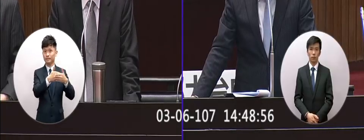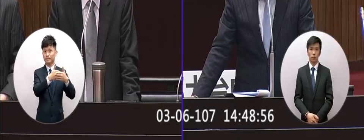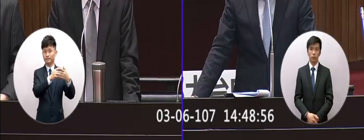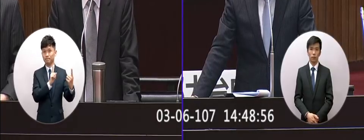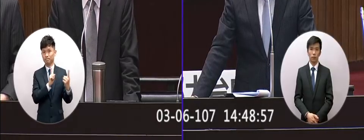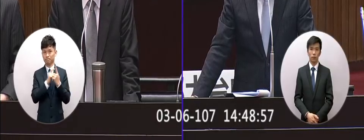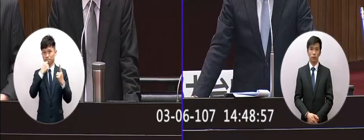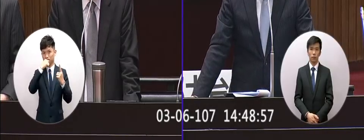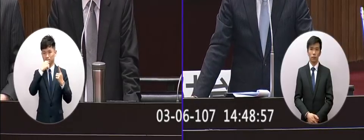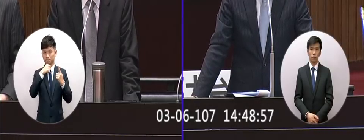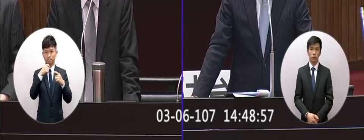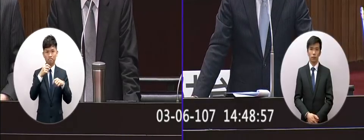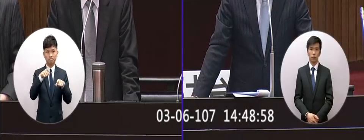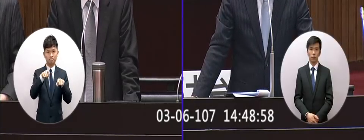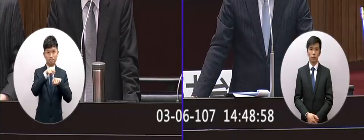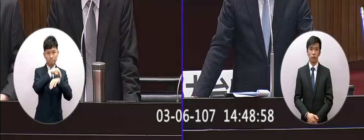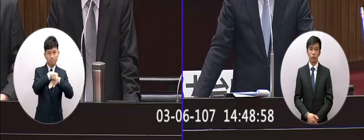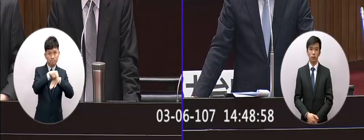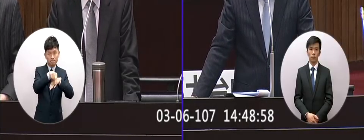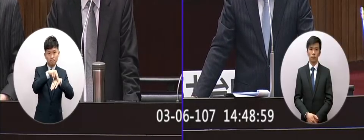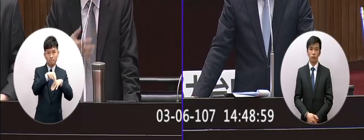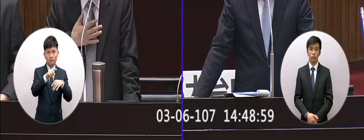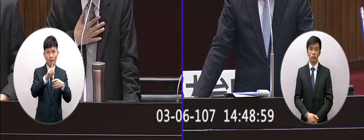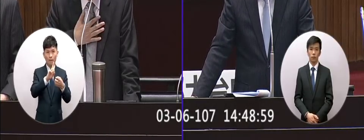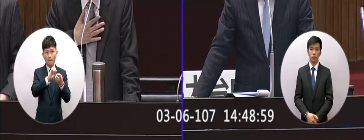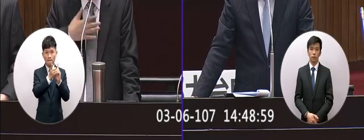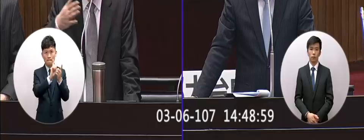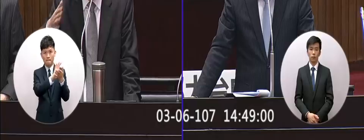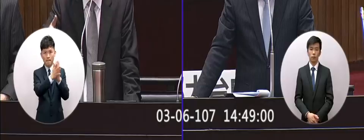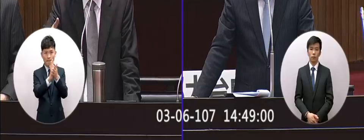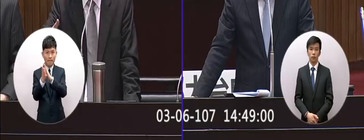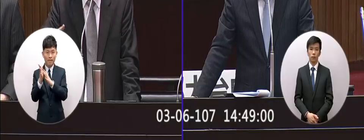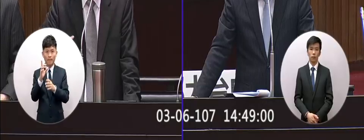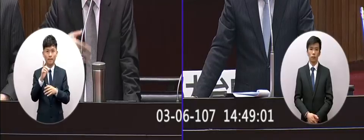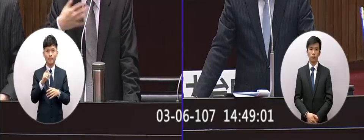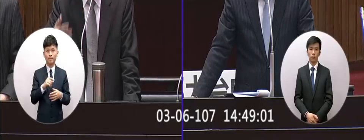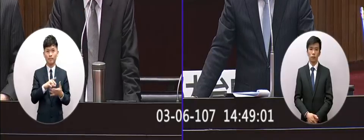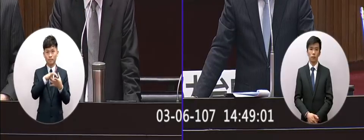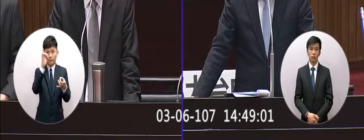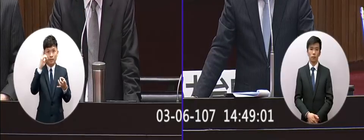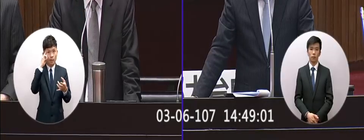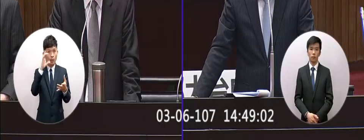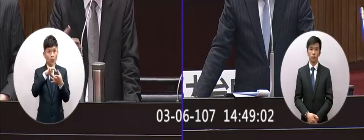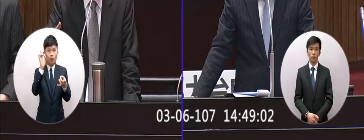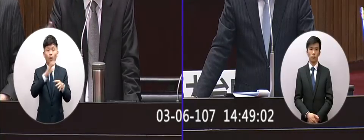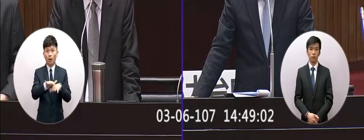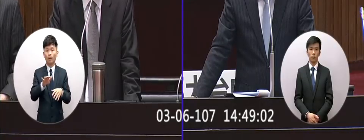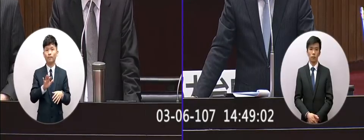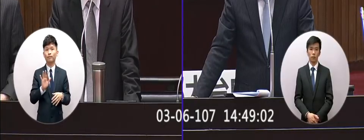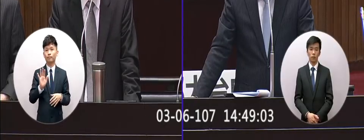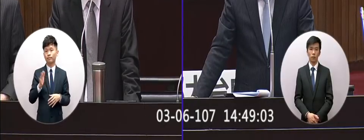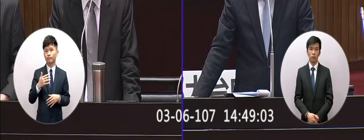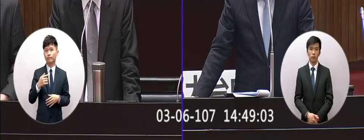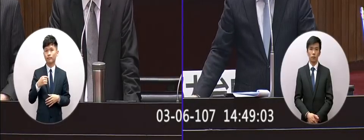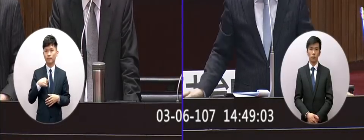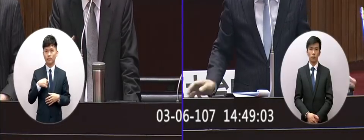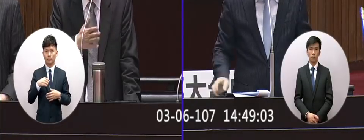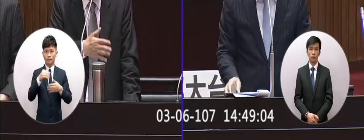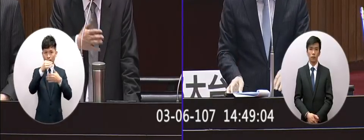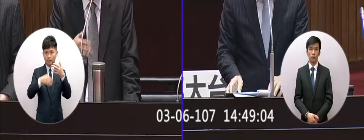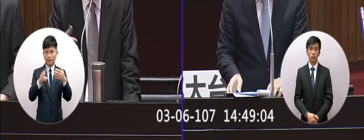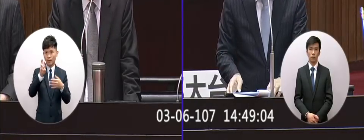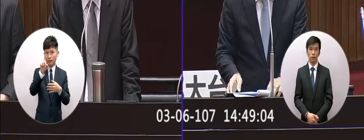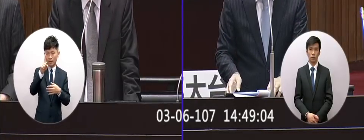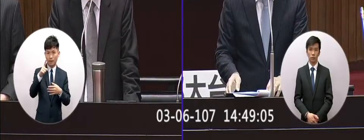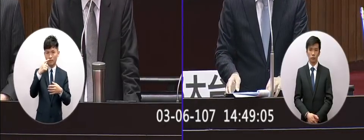段会灵活了，会变得灵活。我是说我们在检讨31项政策的时候，